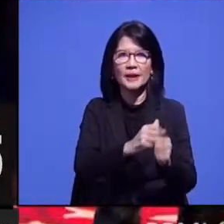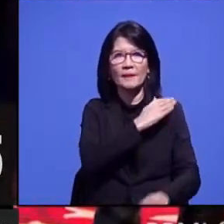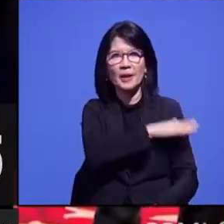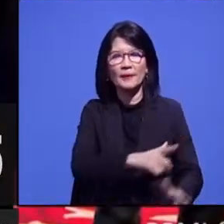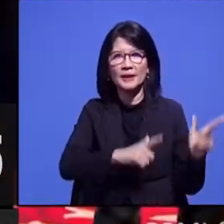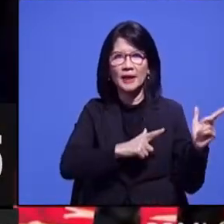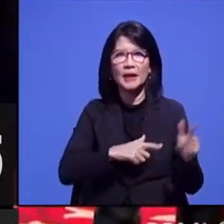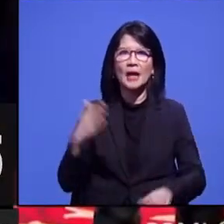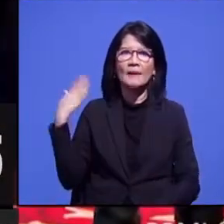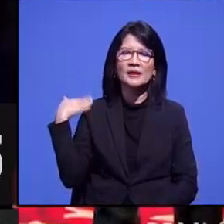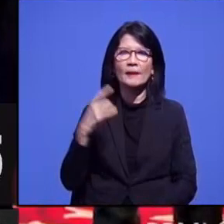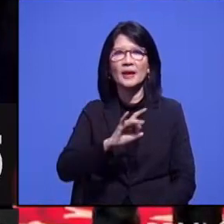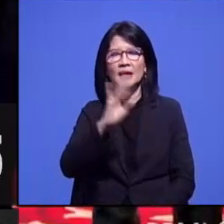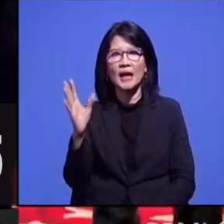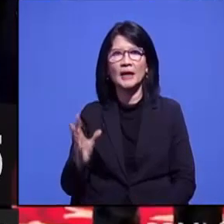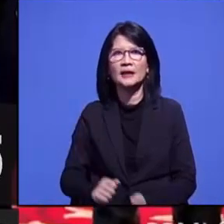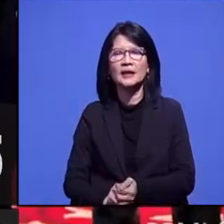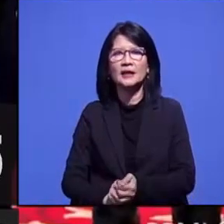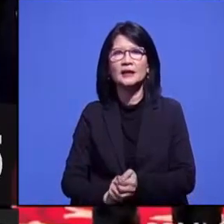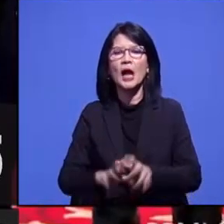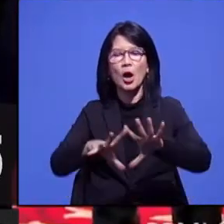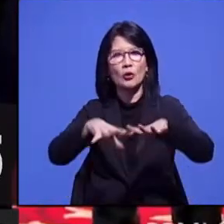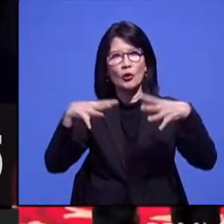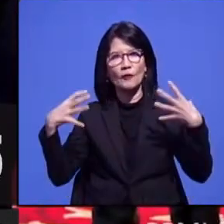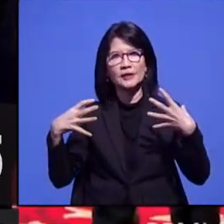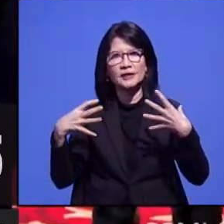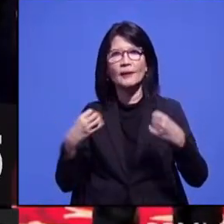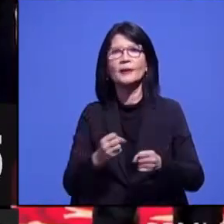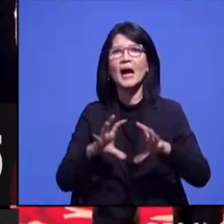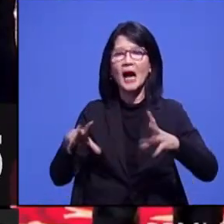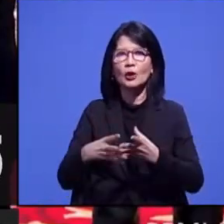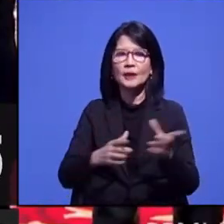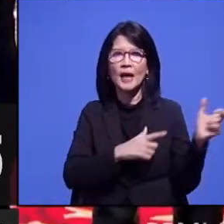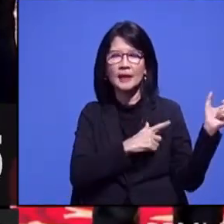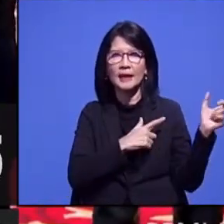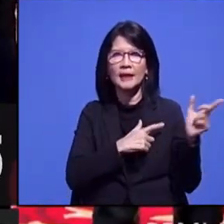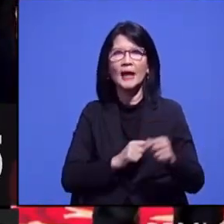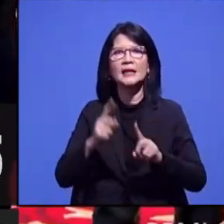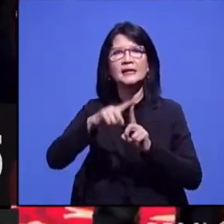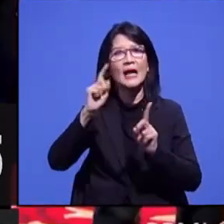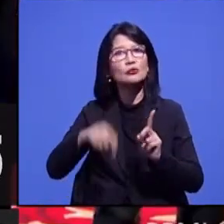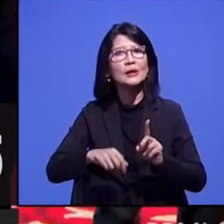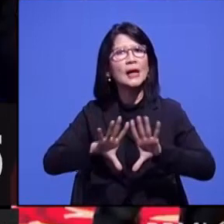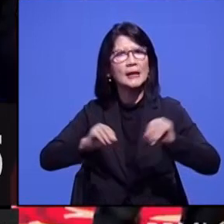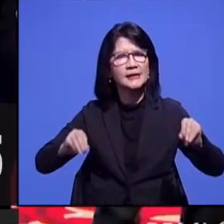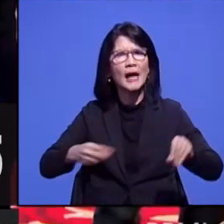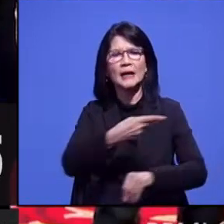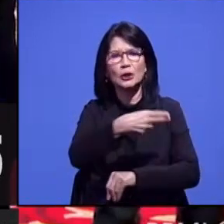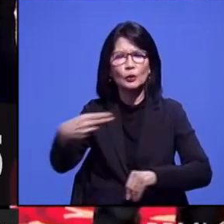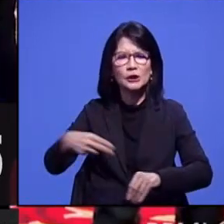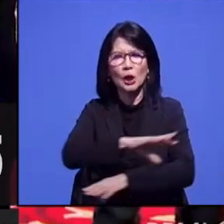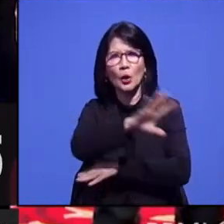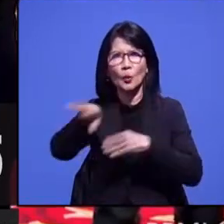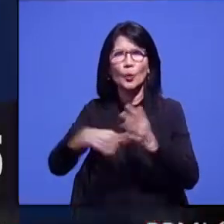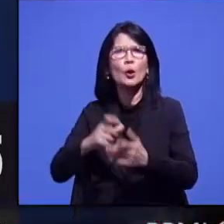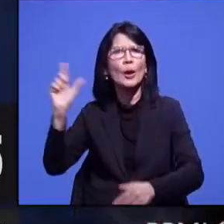dan pejabat lain melakukan konferensi video dengan beberapa anggota TNI yang bertugas di berbagai tempat di tanah air dan